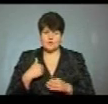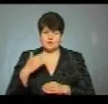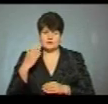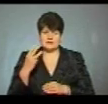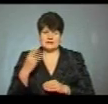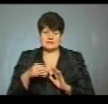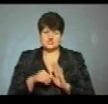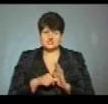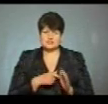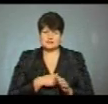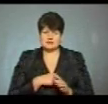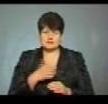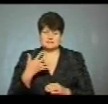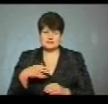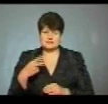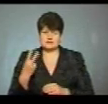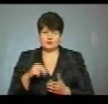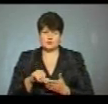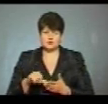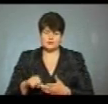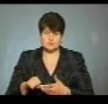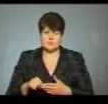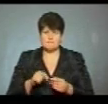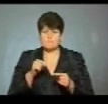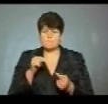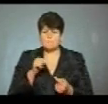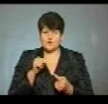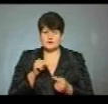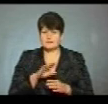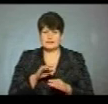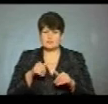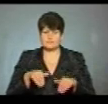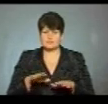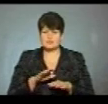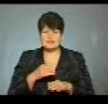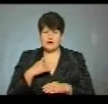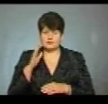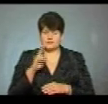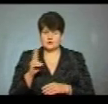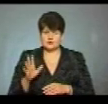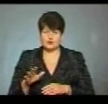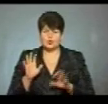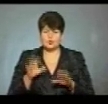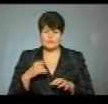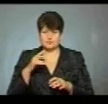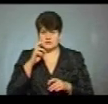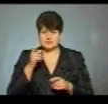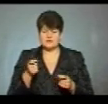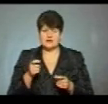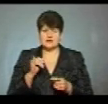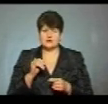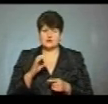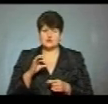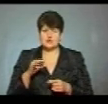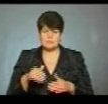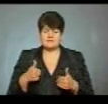проголосували 36 депутатів з 52 присутніх. Проти не голосував ніхто. Голова облдержадміністрації Ігор Сополь звернення